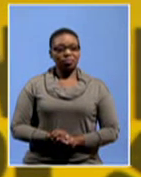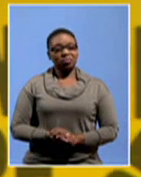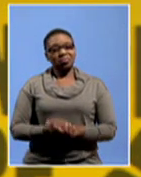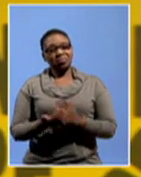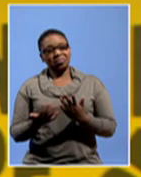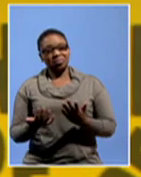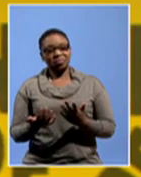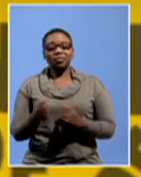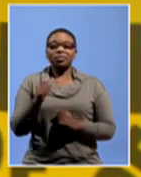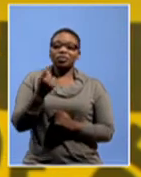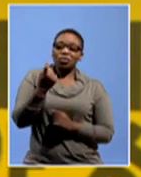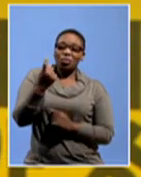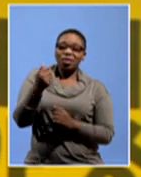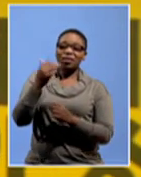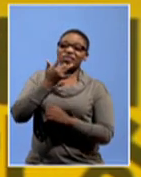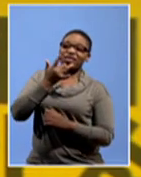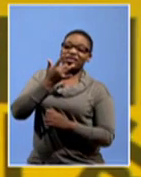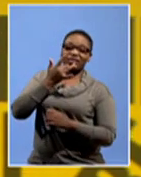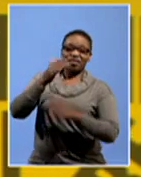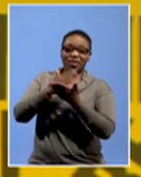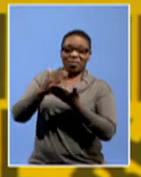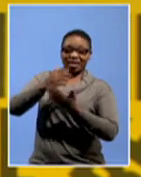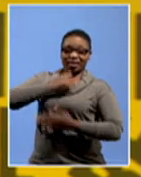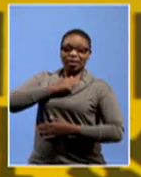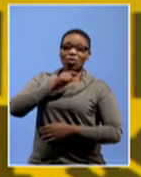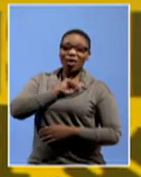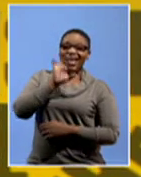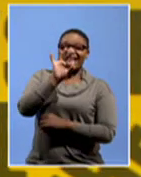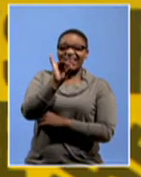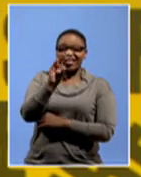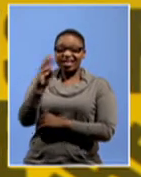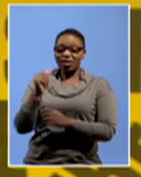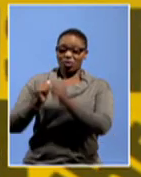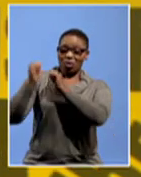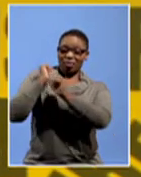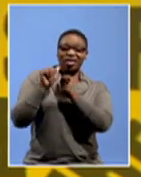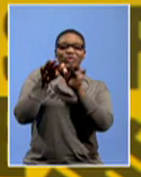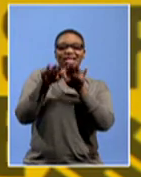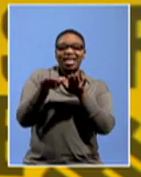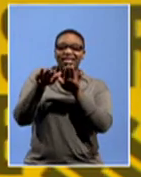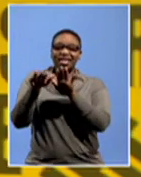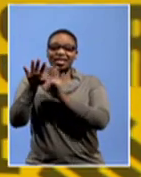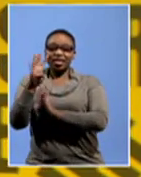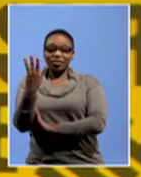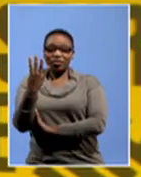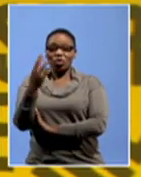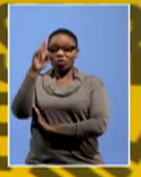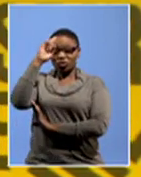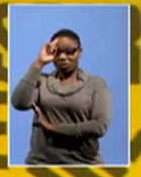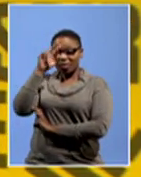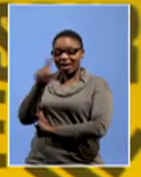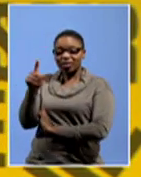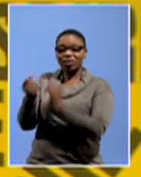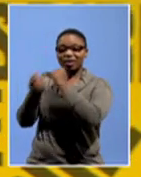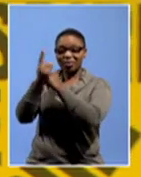Now comes one of my favorite parts of the show, because every day we go back to 1994 to remind you of what was happening on